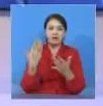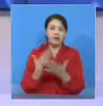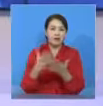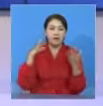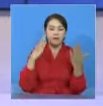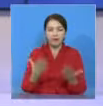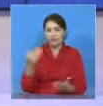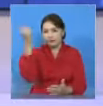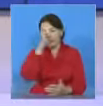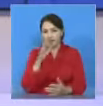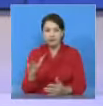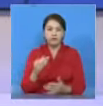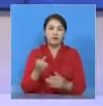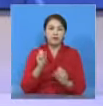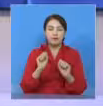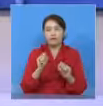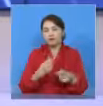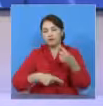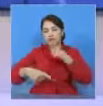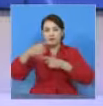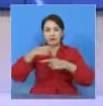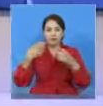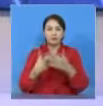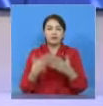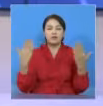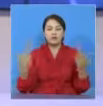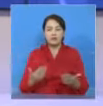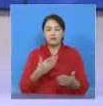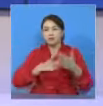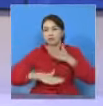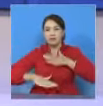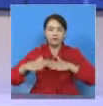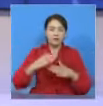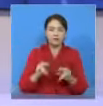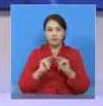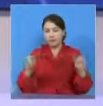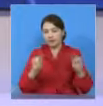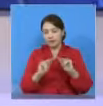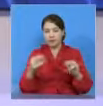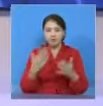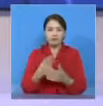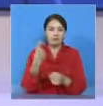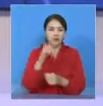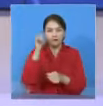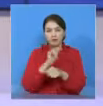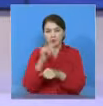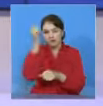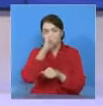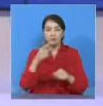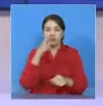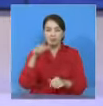Однако в этом году все по мере возможности вернулось в прежнее русло, что с радостью отмечают и педагоги. Об одном учебном дне школы